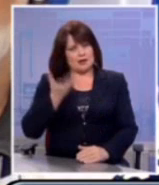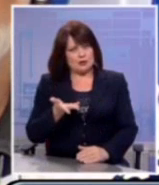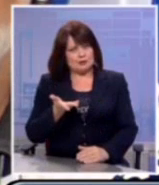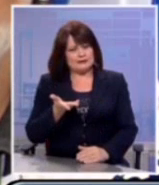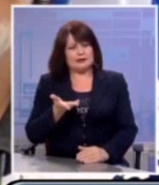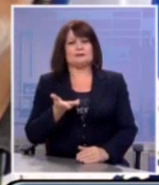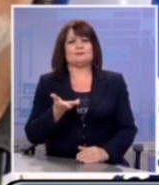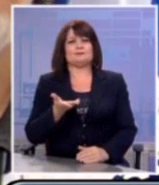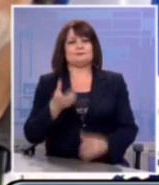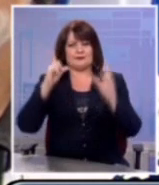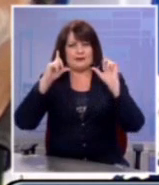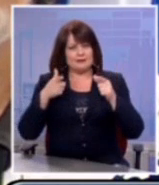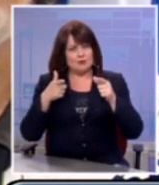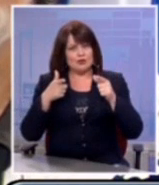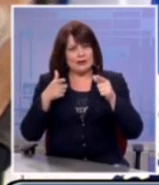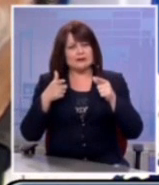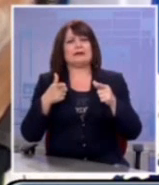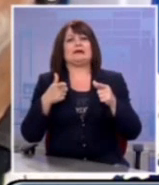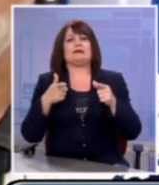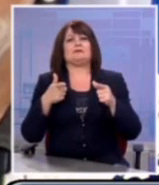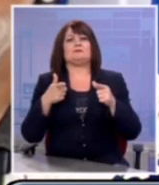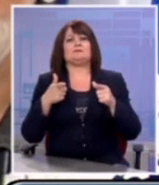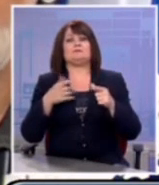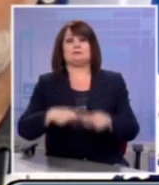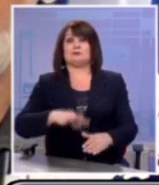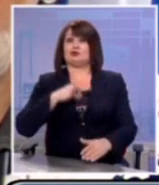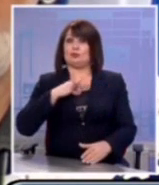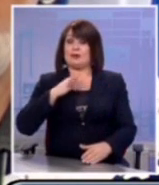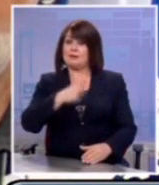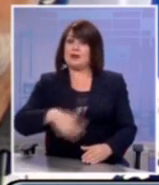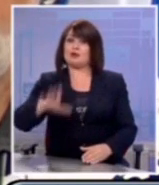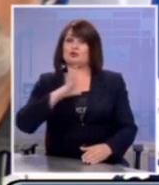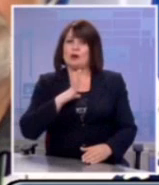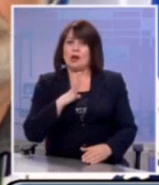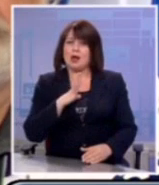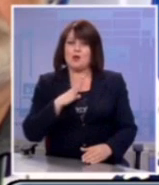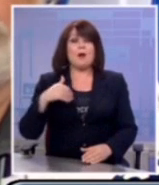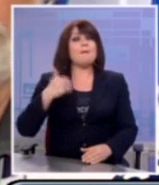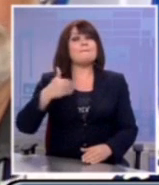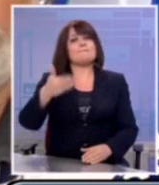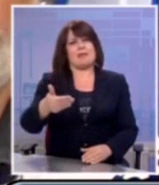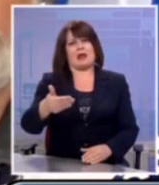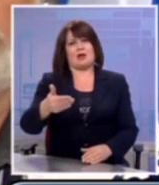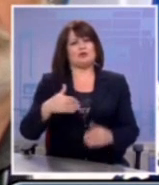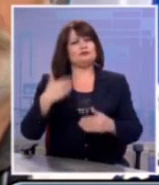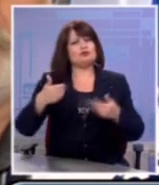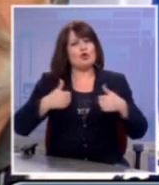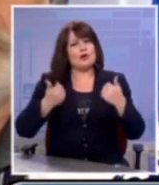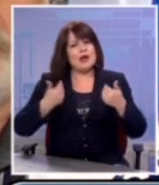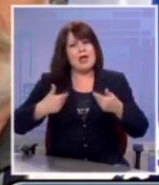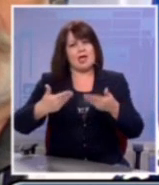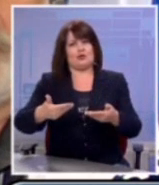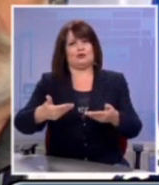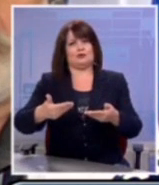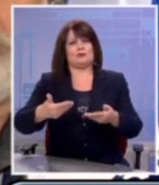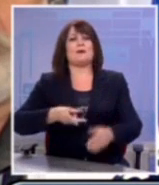δικαιώματα, η δημοκρατία, η αξιοπρέπεια του λαού και το μέλλον των επόμενων γενεών